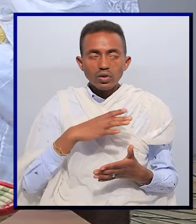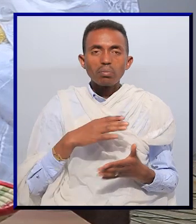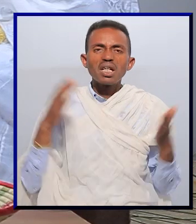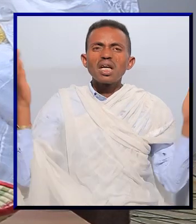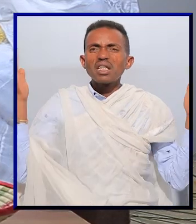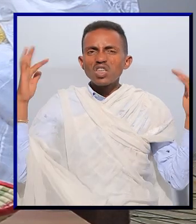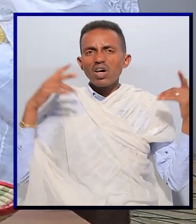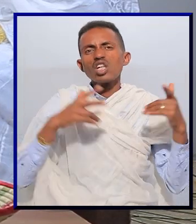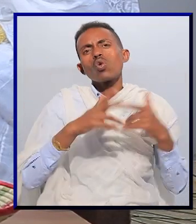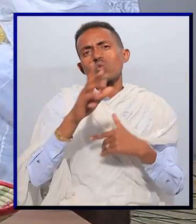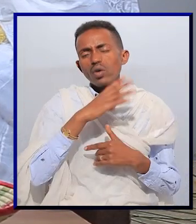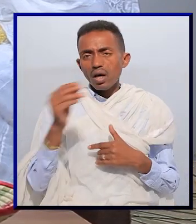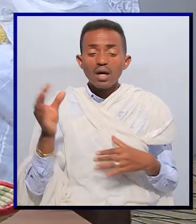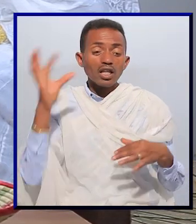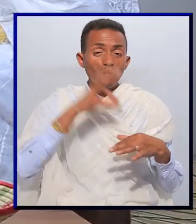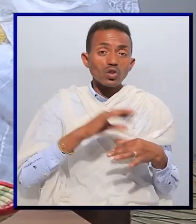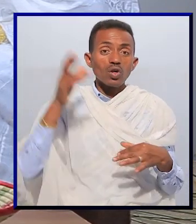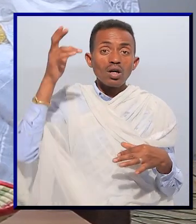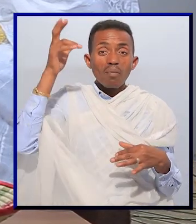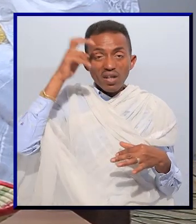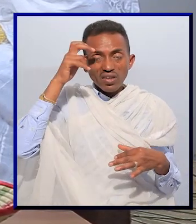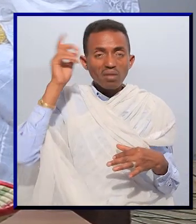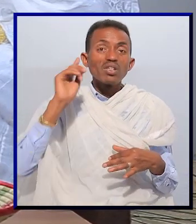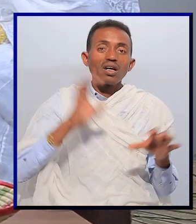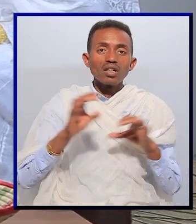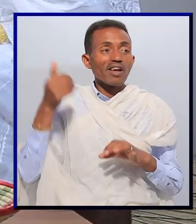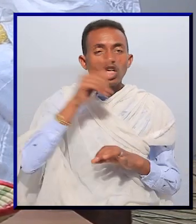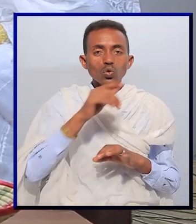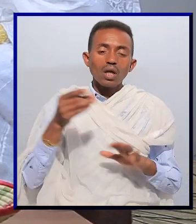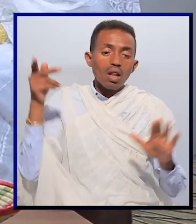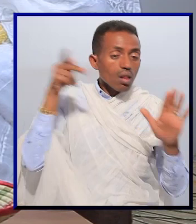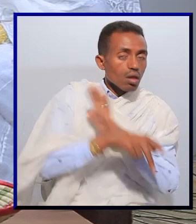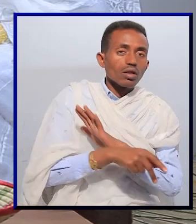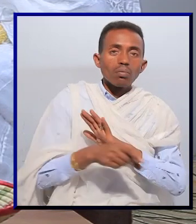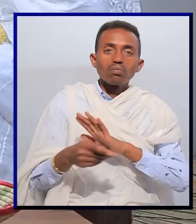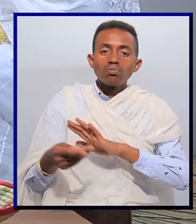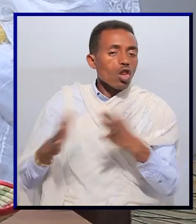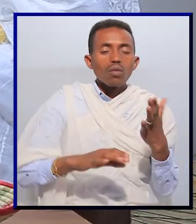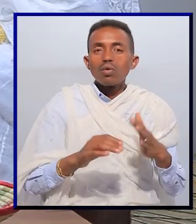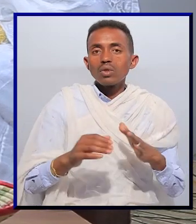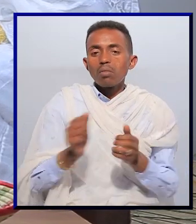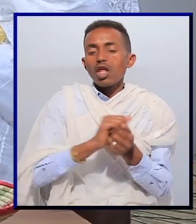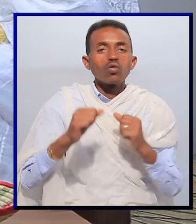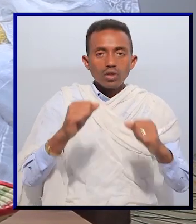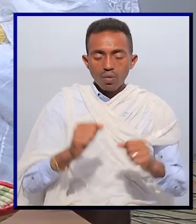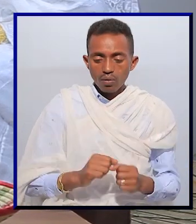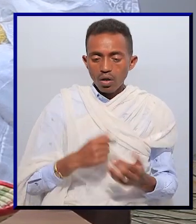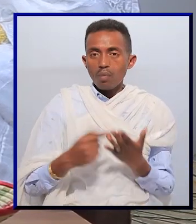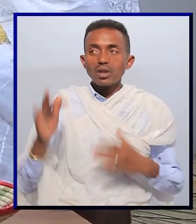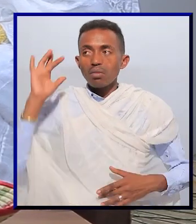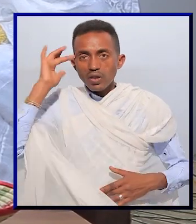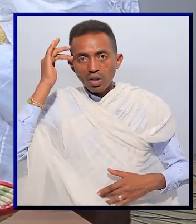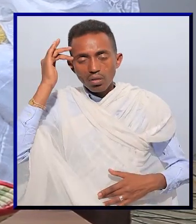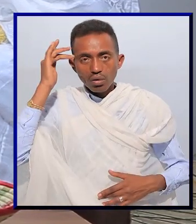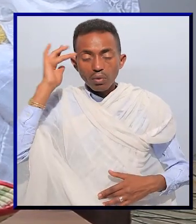ያደረባቸው ምርኩስ መንፈስ መጨረሻ ላይ ራሳቸውን እንዲያጠፉ ነው የሚያደርጋቸው በብዛት ማለት ነው። ወደ ያው በበሽታም እንዲወድቁ ካደረጋቸው በኋላ